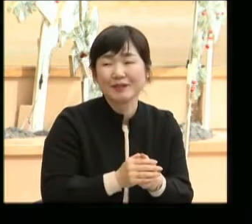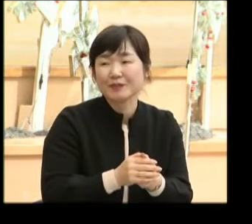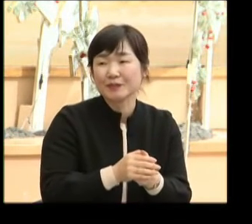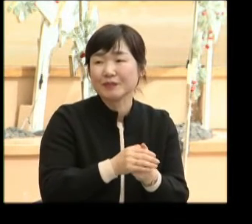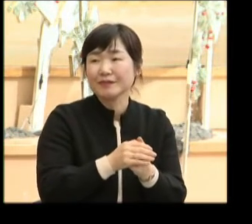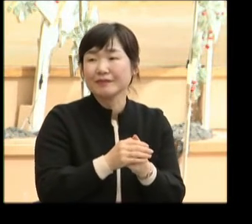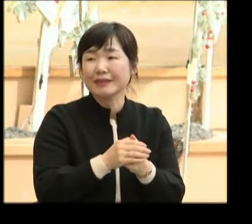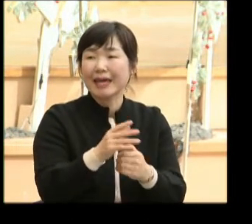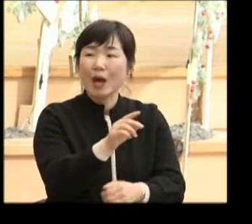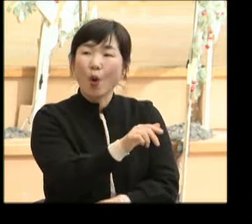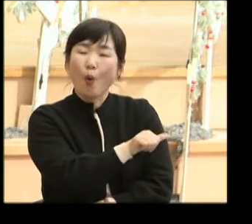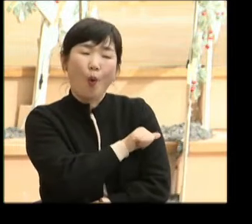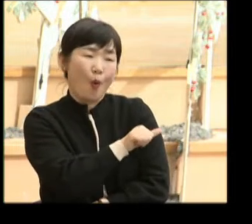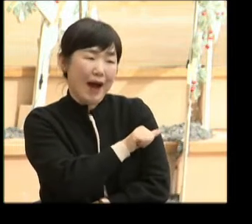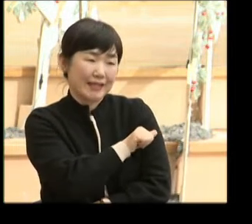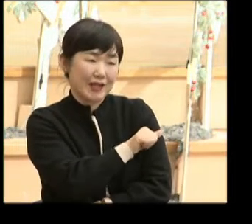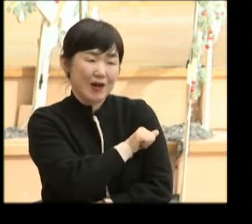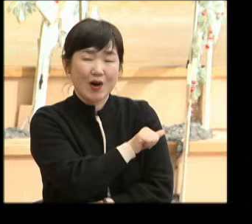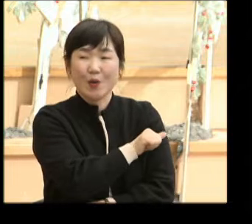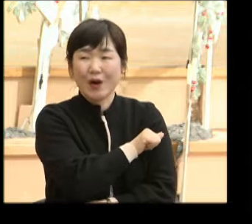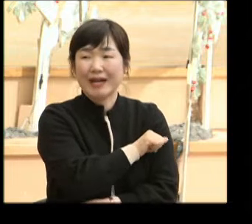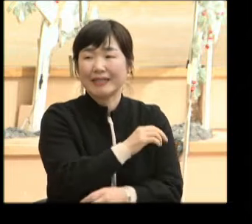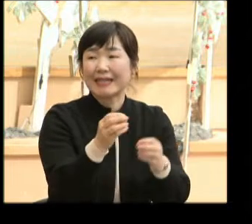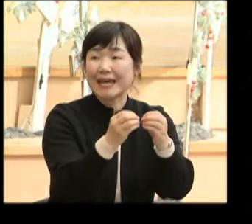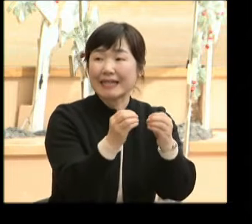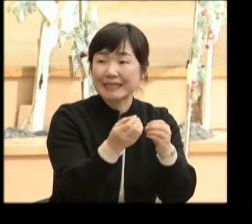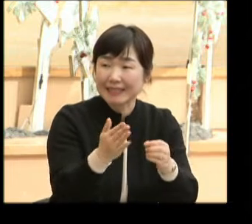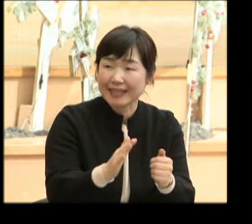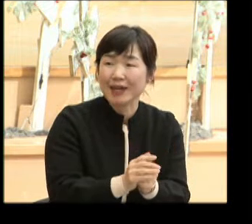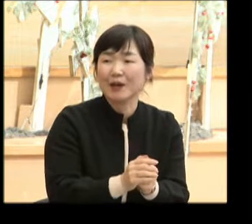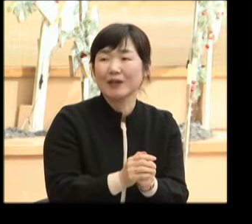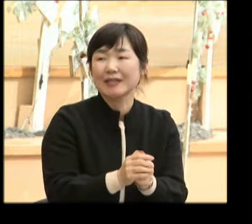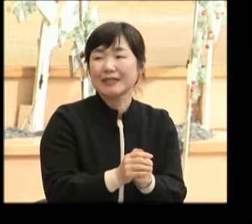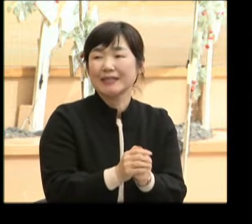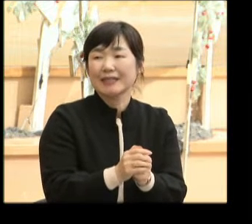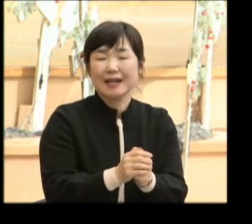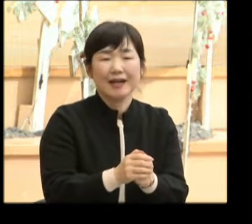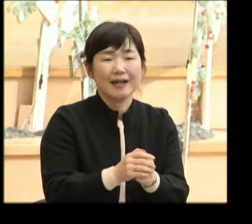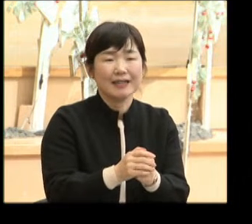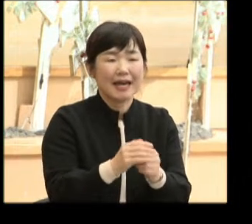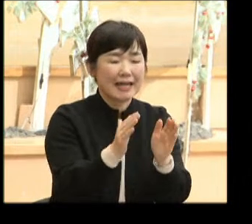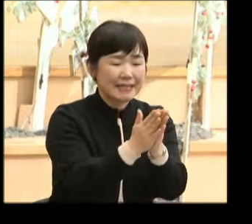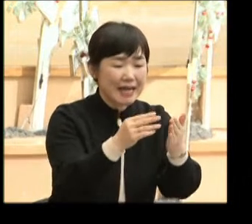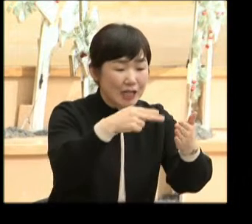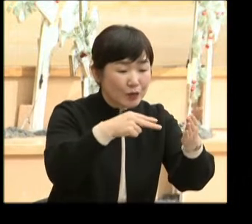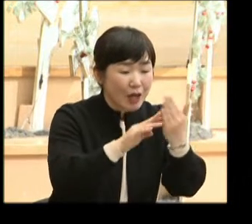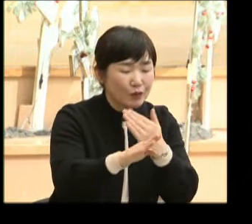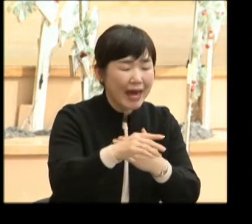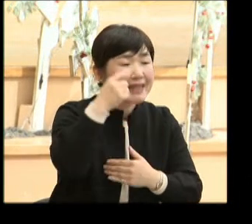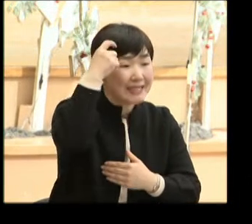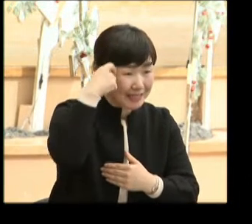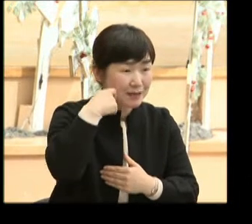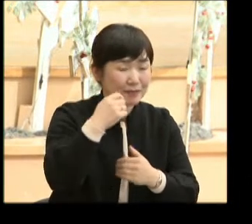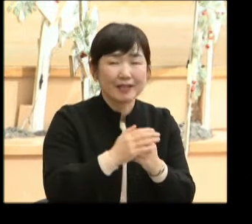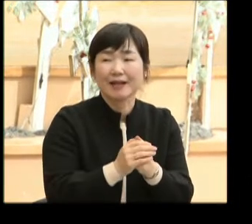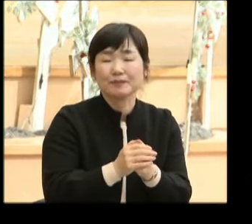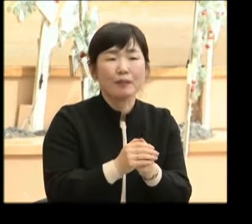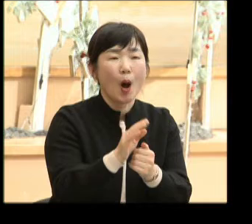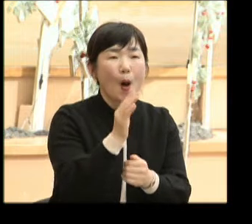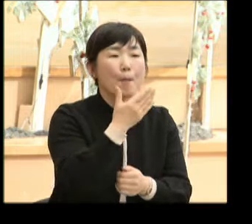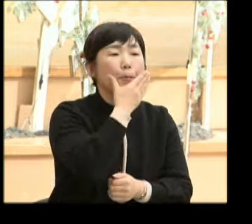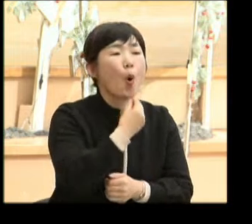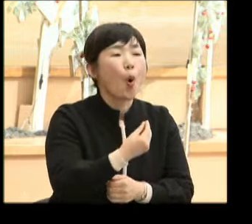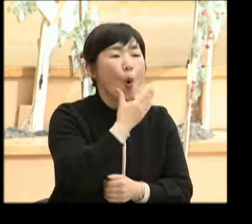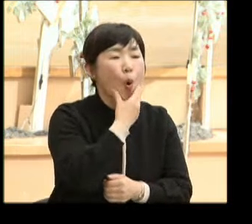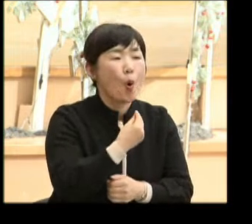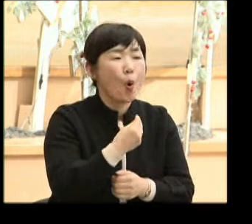초등학교 5학년 짜리가 그런데 지금 잘 안 보이죠 제가 이렇게 손에 들었는데 독후감 비슷한 겁니다 보기라는 책을 읽었어